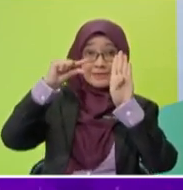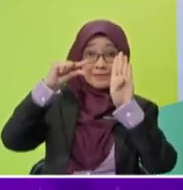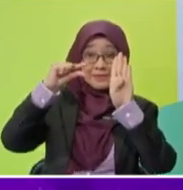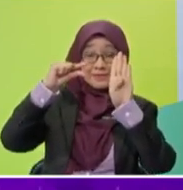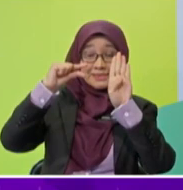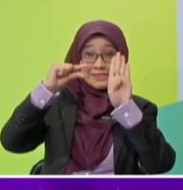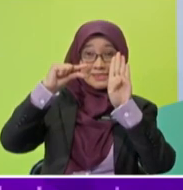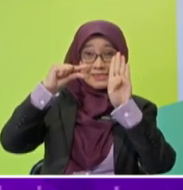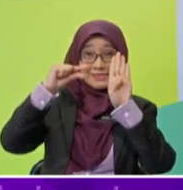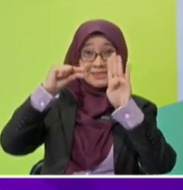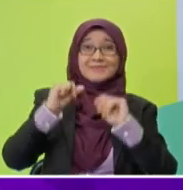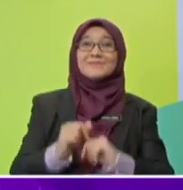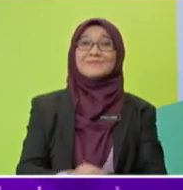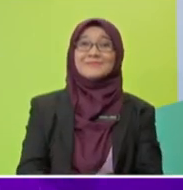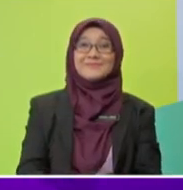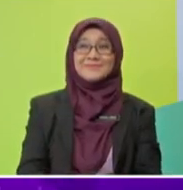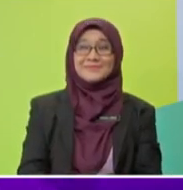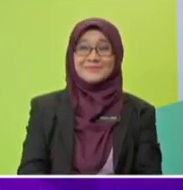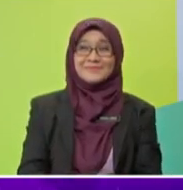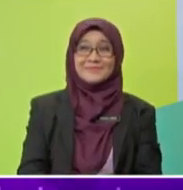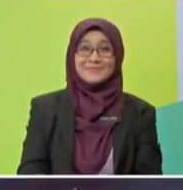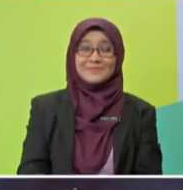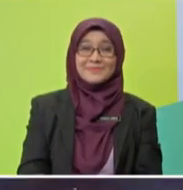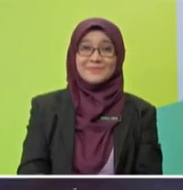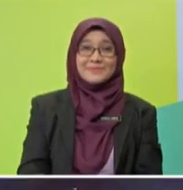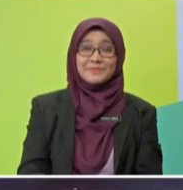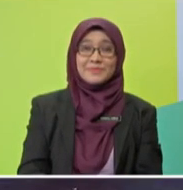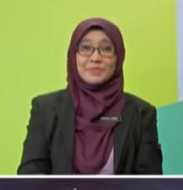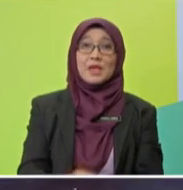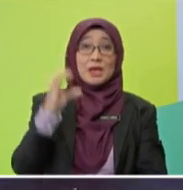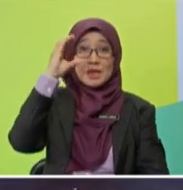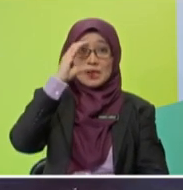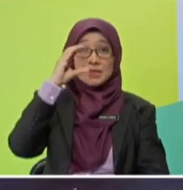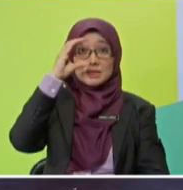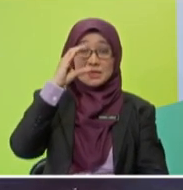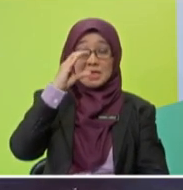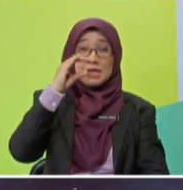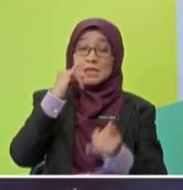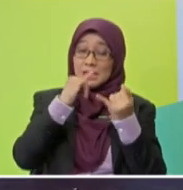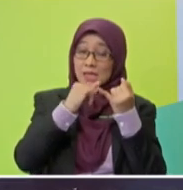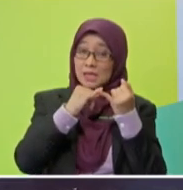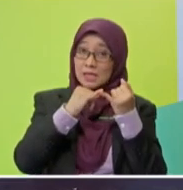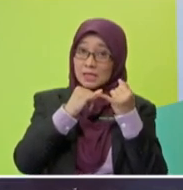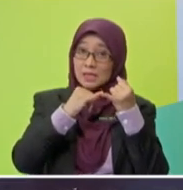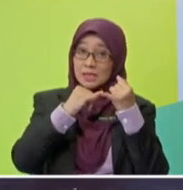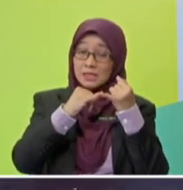Oke Baik seterusnya kita pergi ciri-ciri yang terakhir yaitu berat